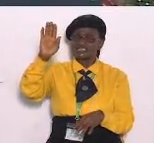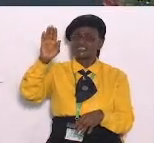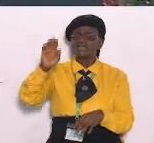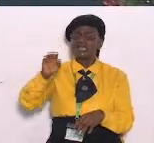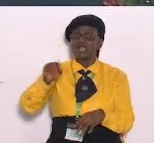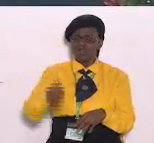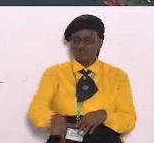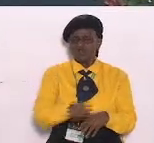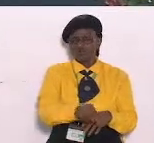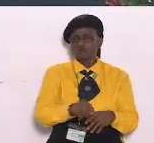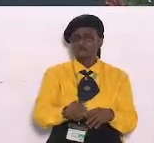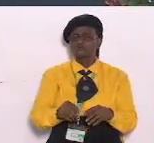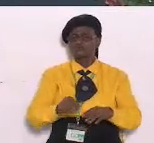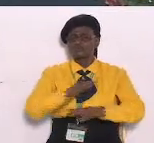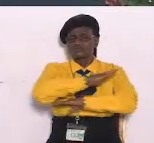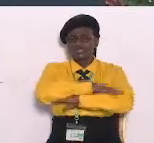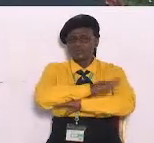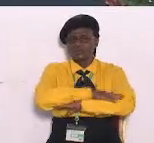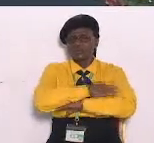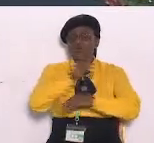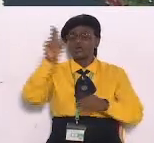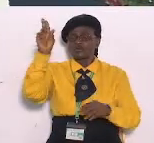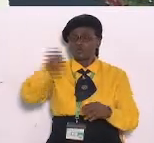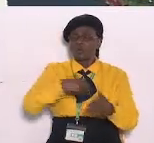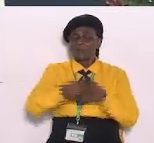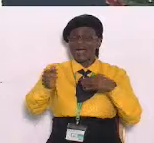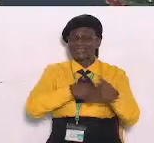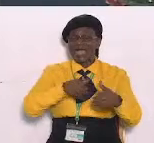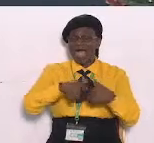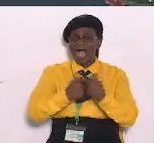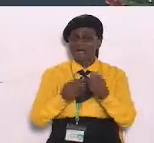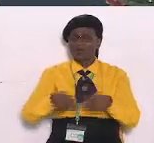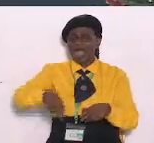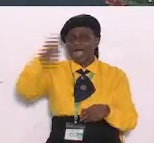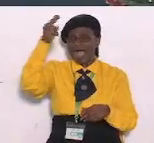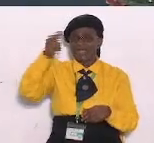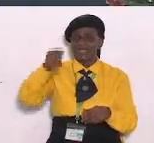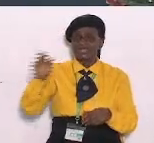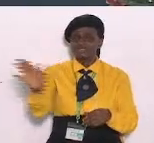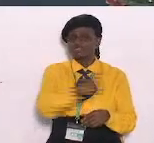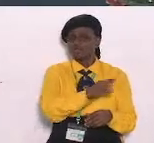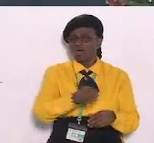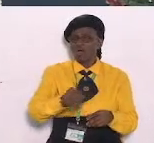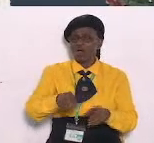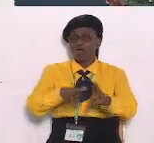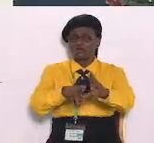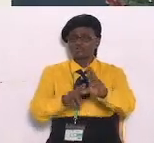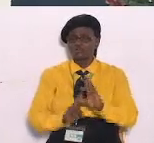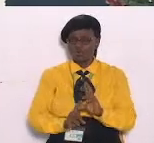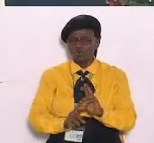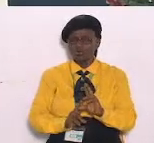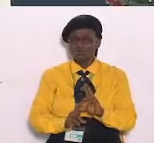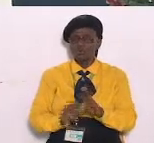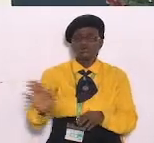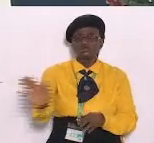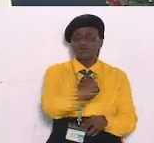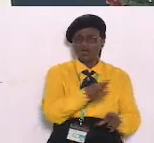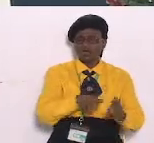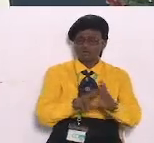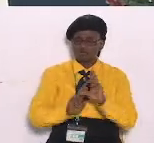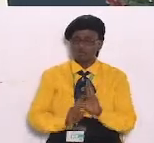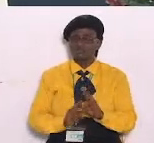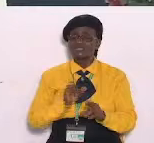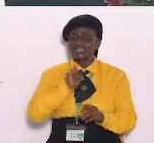ses pieds quoi quand soit le niveau ou bien la hauteur de